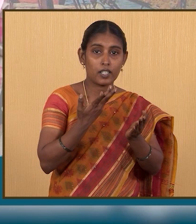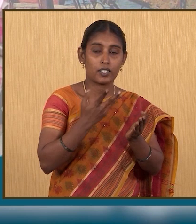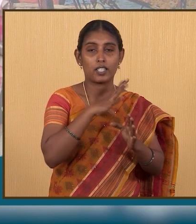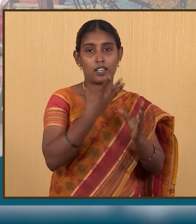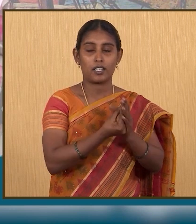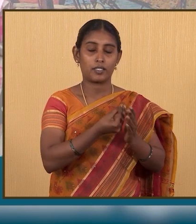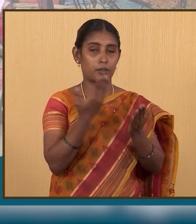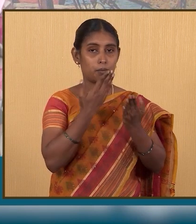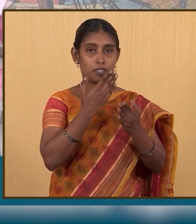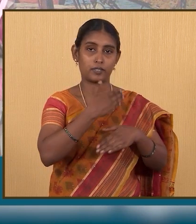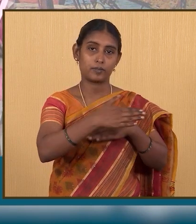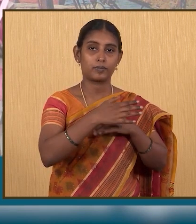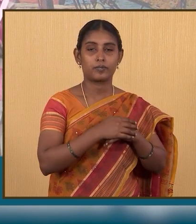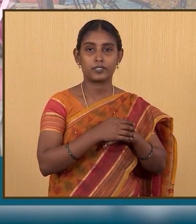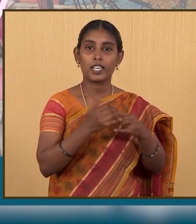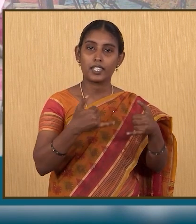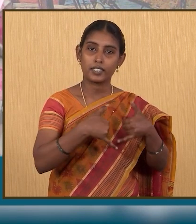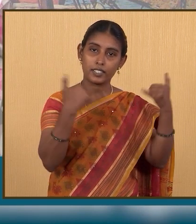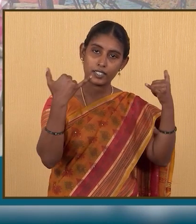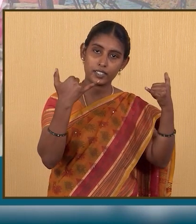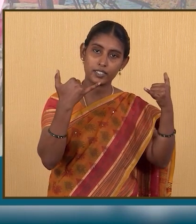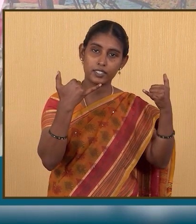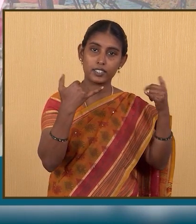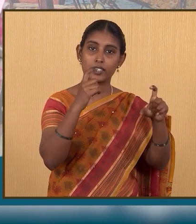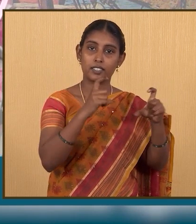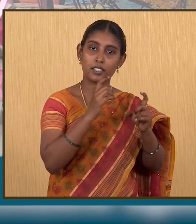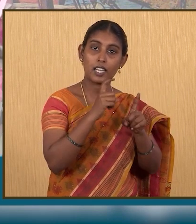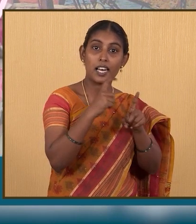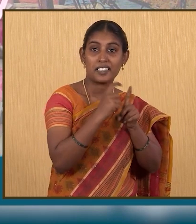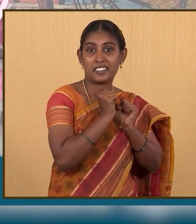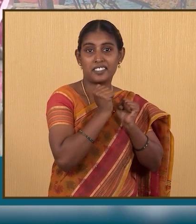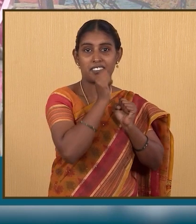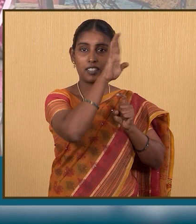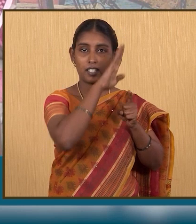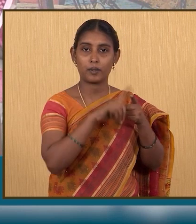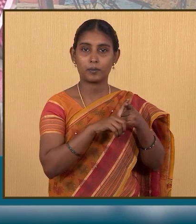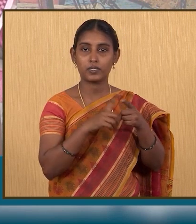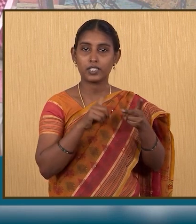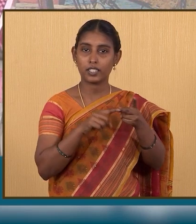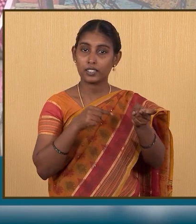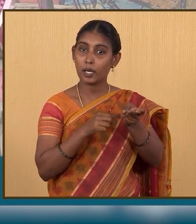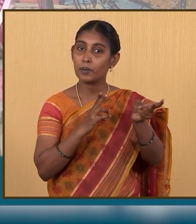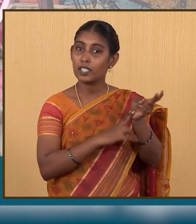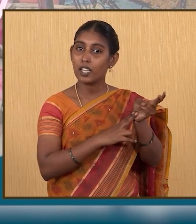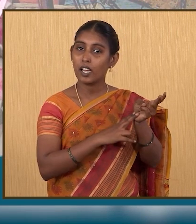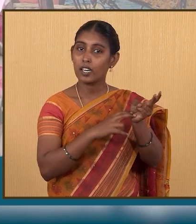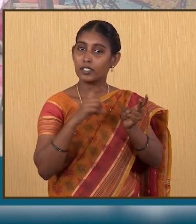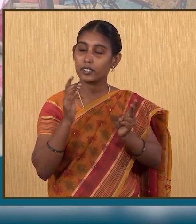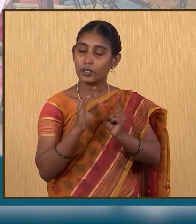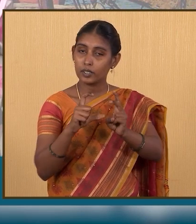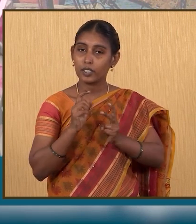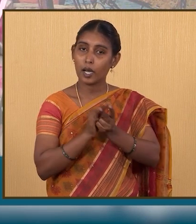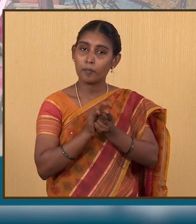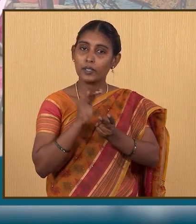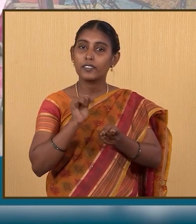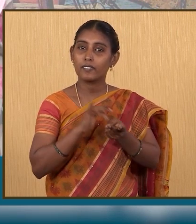பற்றி பார்த்தோம். என்னென்ன பார்த்தோம்? இந்திய தேசிய ஆவண காப்பகம் புதுடெல்லியில் இருக்குதுன்னு பார்த்தோம். அடுத்தது நம்ம தமிழ்நாடு